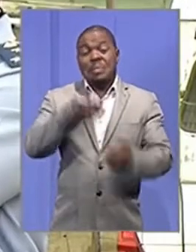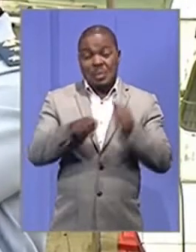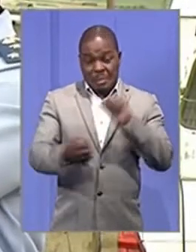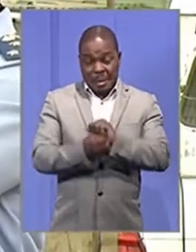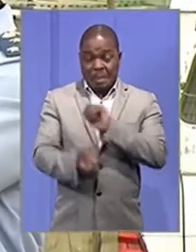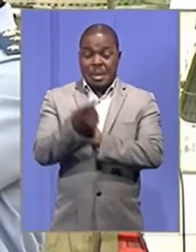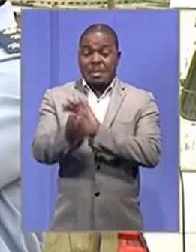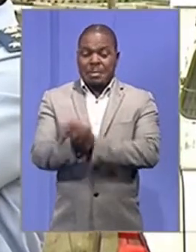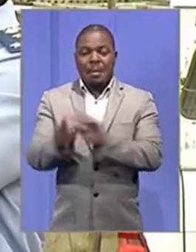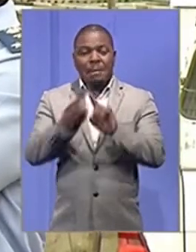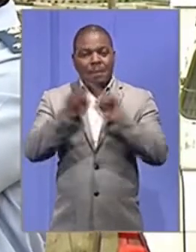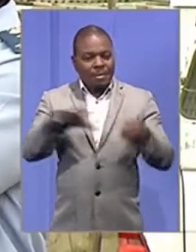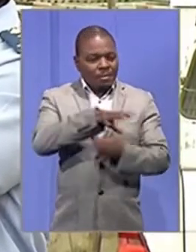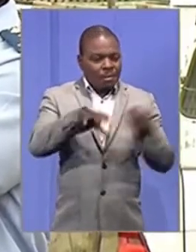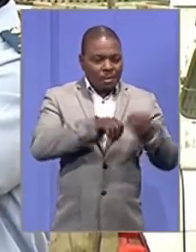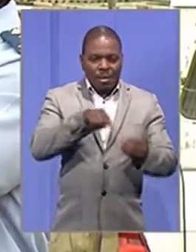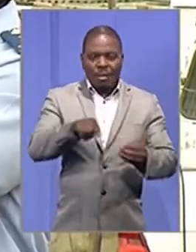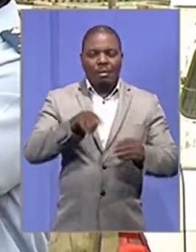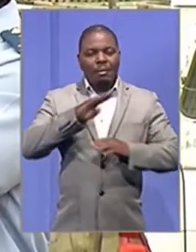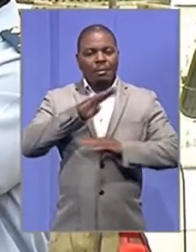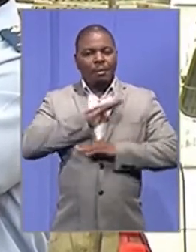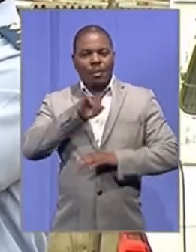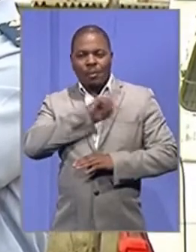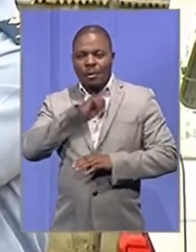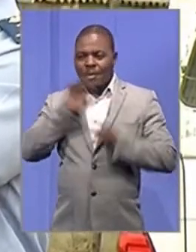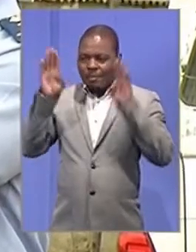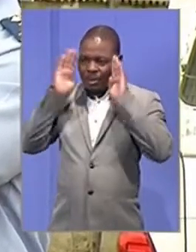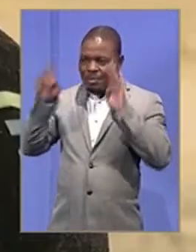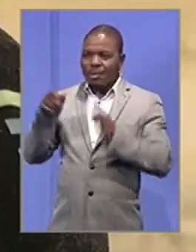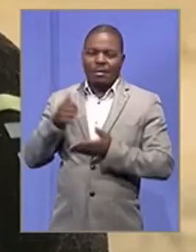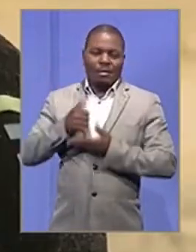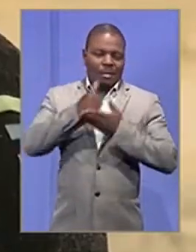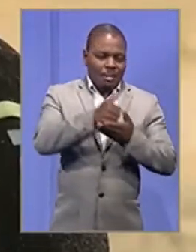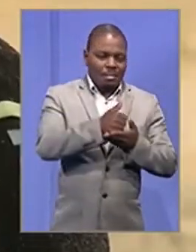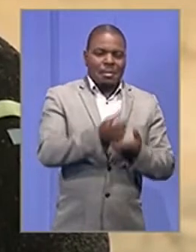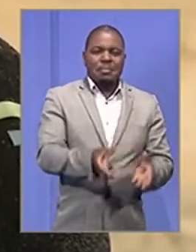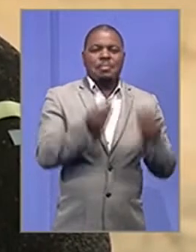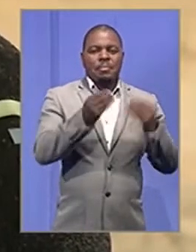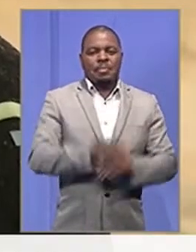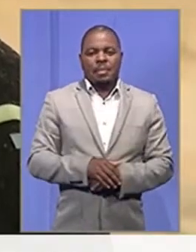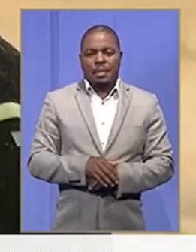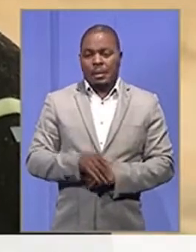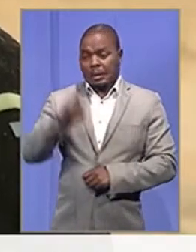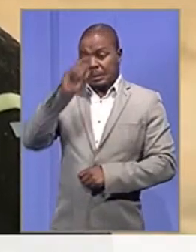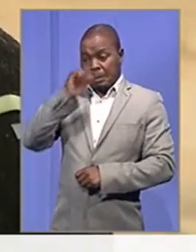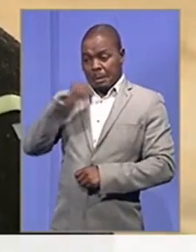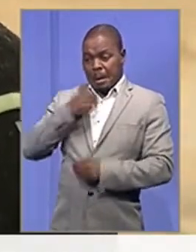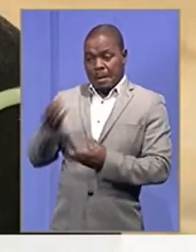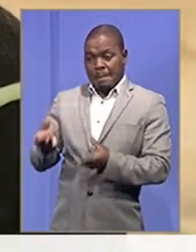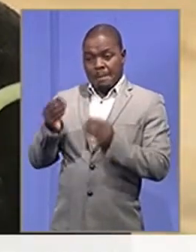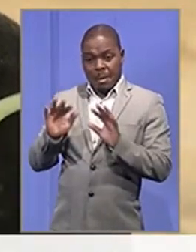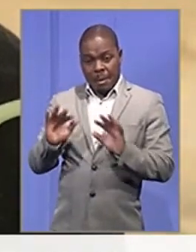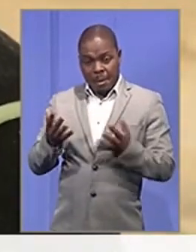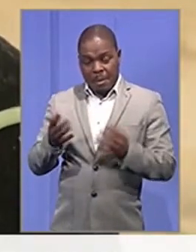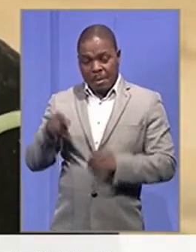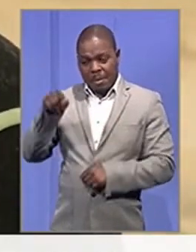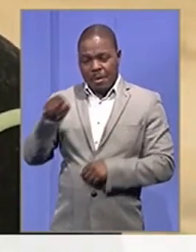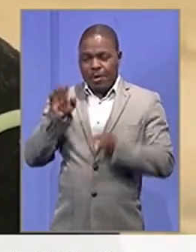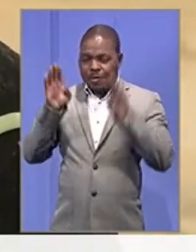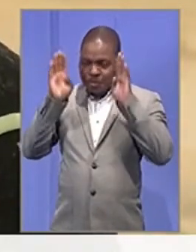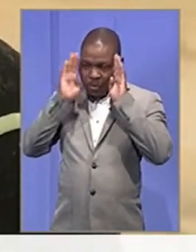nngwe balapa ba thušegile. Usesi wami mina ngamthola ku Facebook. I was busy scrolling. Ke mo